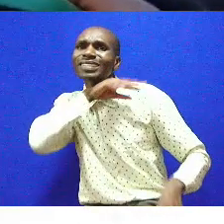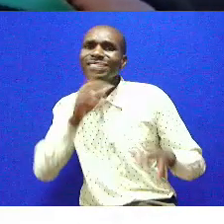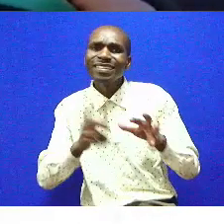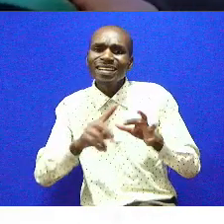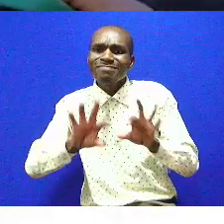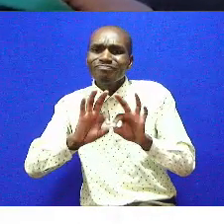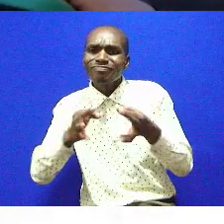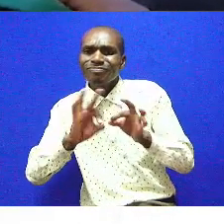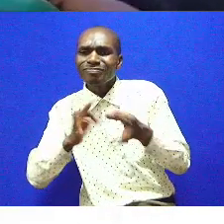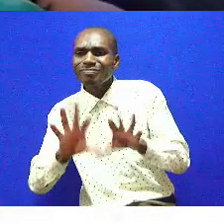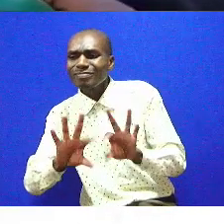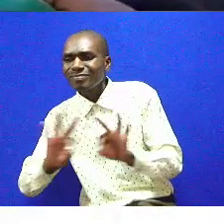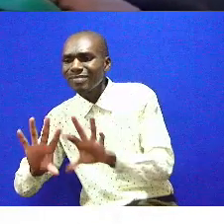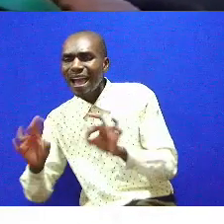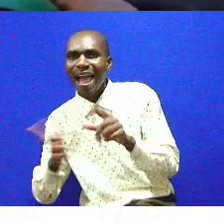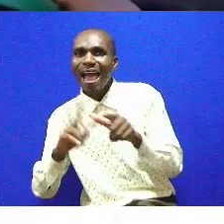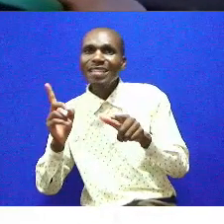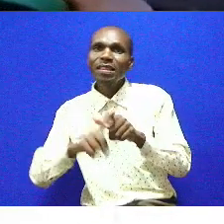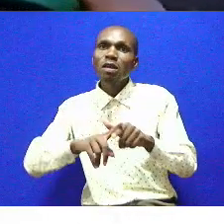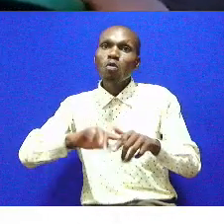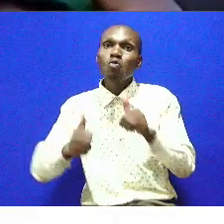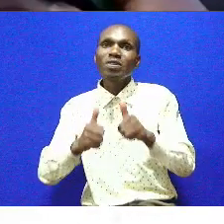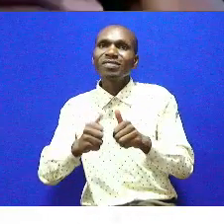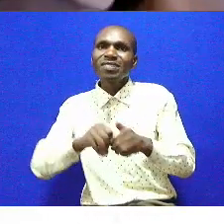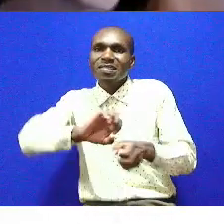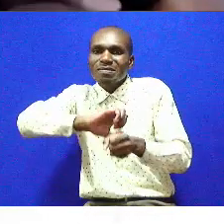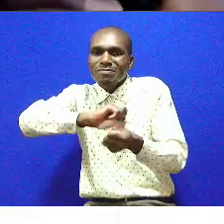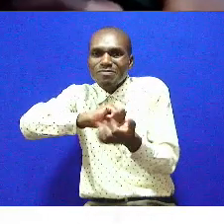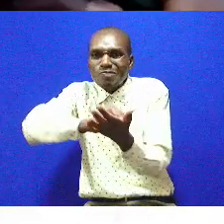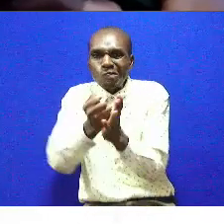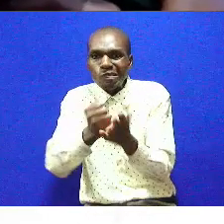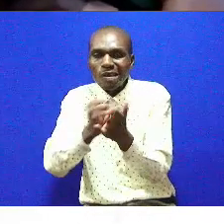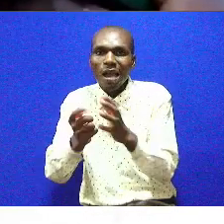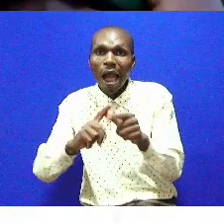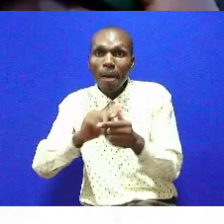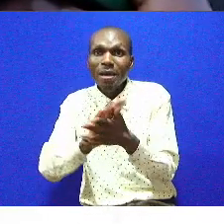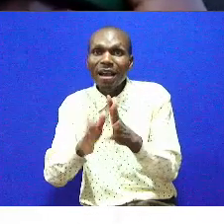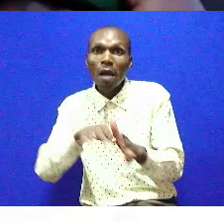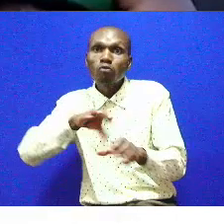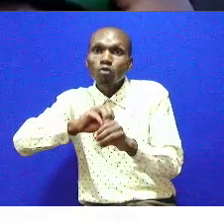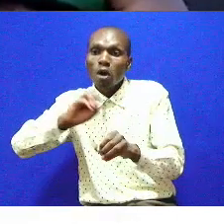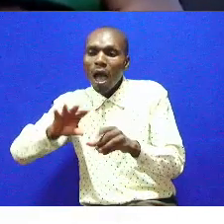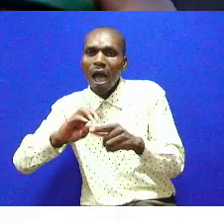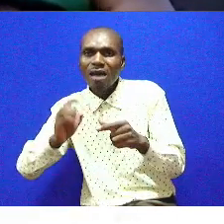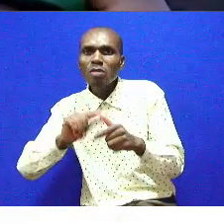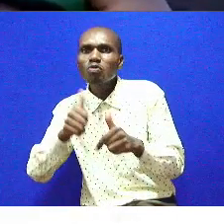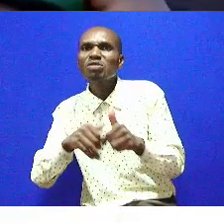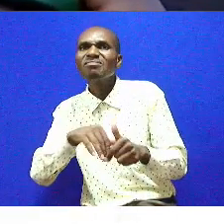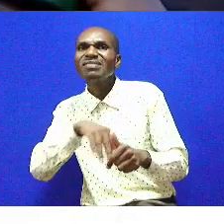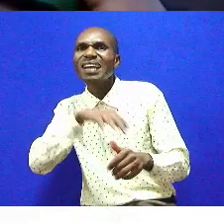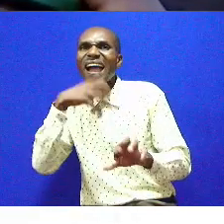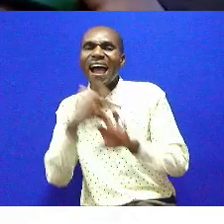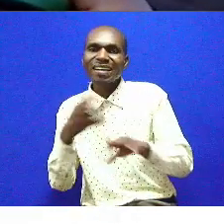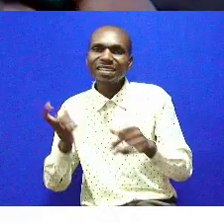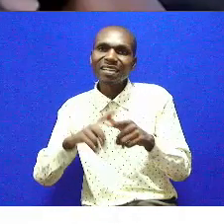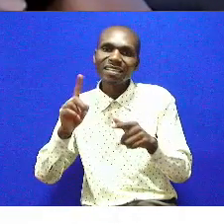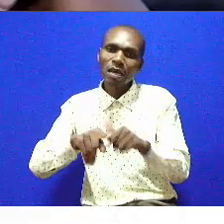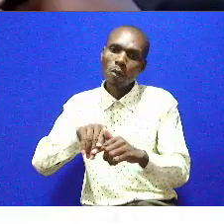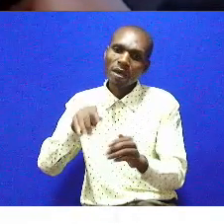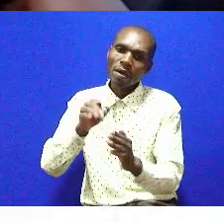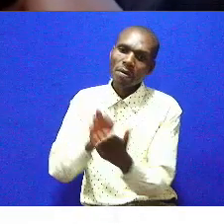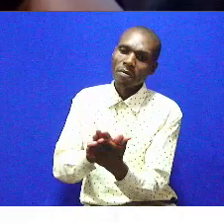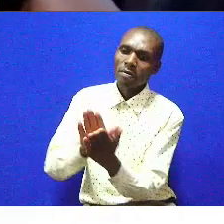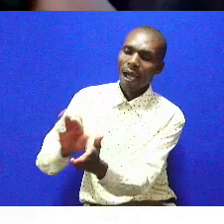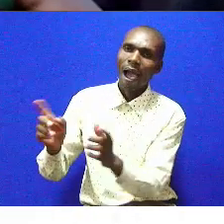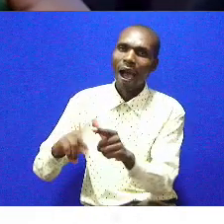boko boko sangiriwa twanyora buri boko di compose bwa be kwense mu gwa chiko bogoyo na buri boko di compose na boro bo bwa be kwense mu ende gwa